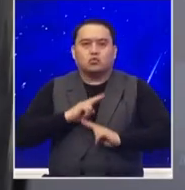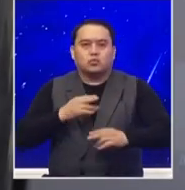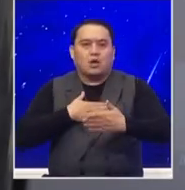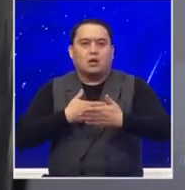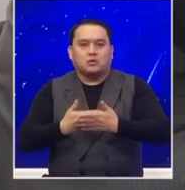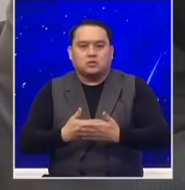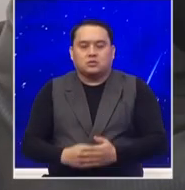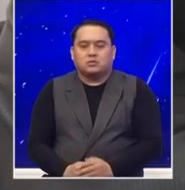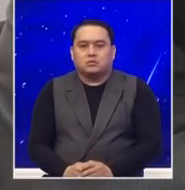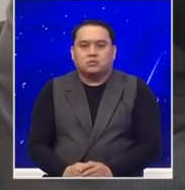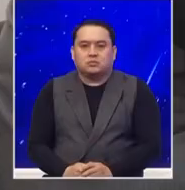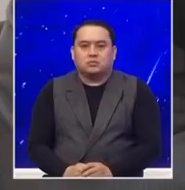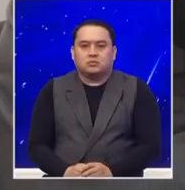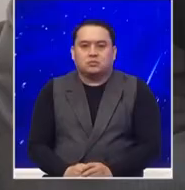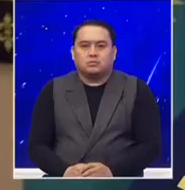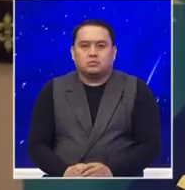белсенді жұмыс жүргізеді.